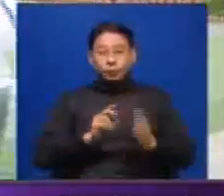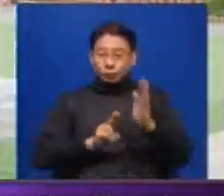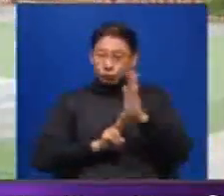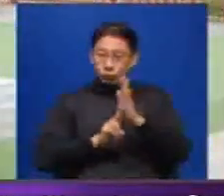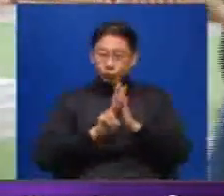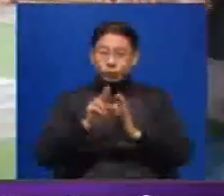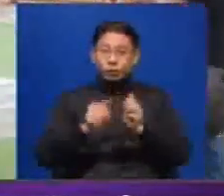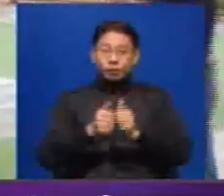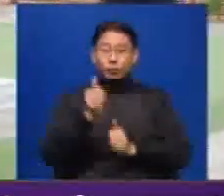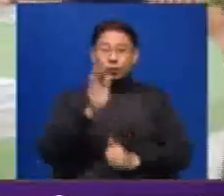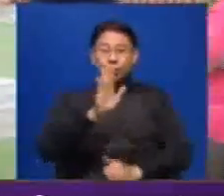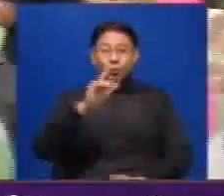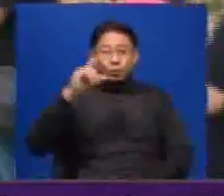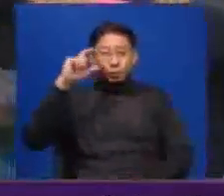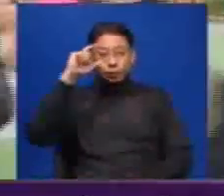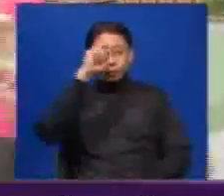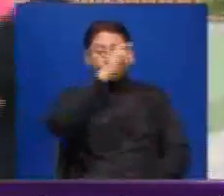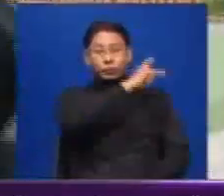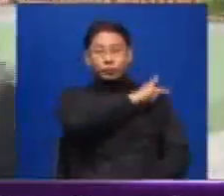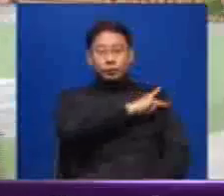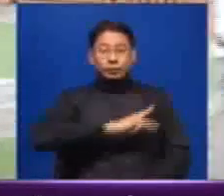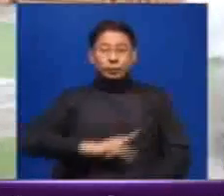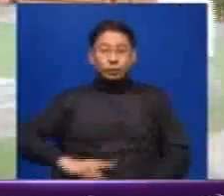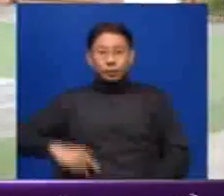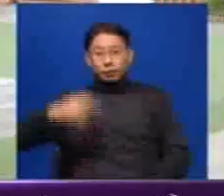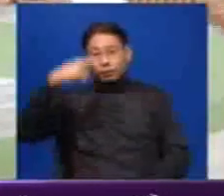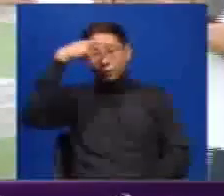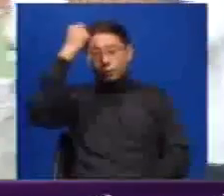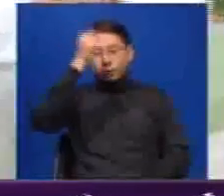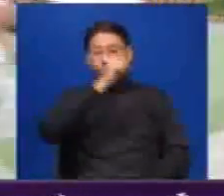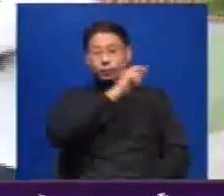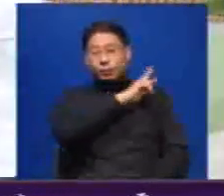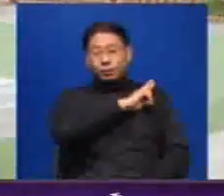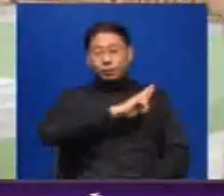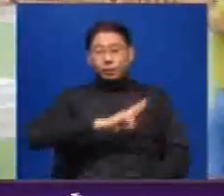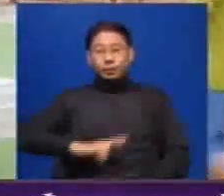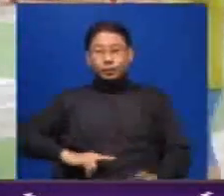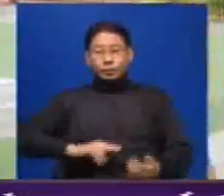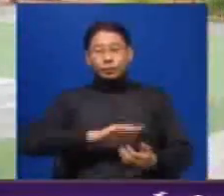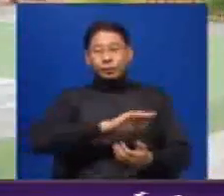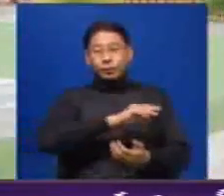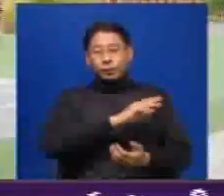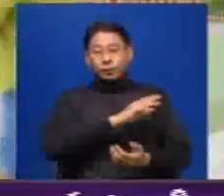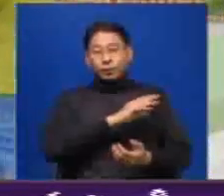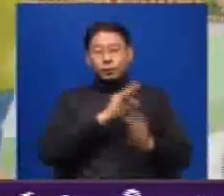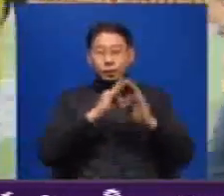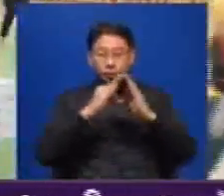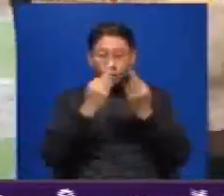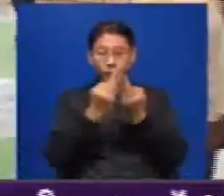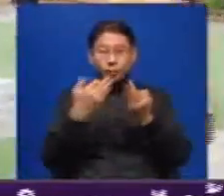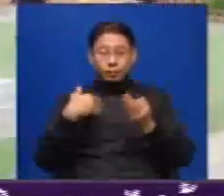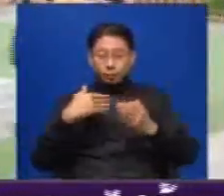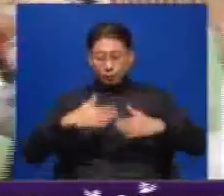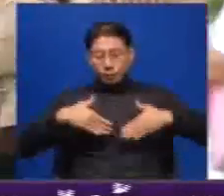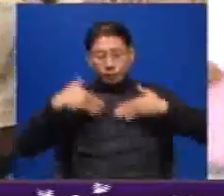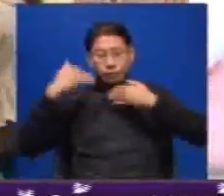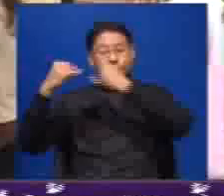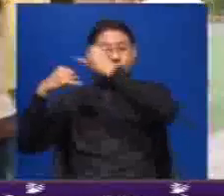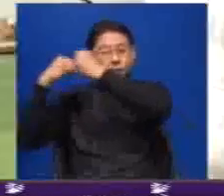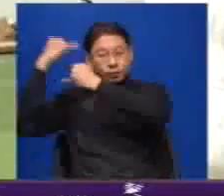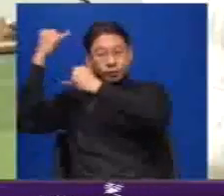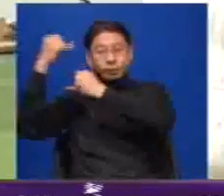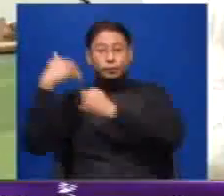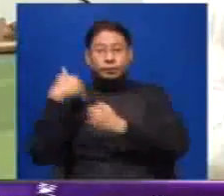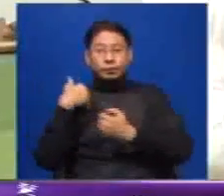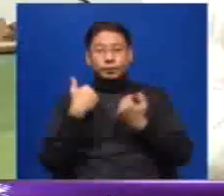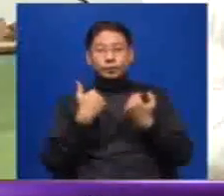ยก็ให้พระบาทสมเด็จพระเจ้าอยู่หัวพระบรมราชินีนาถและพระราชวงศ์ทุกพระองค์นะจงเจริญมีความสุข พุทธศ